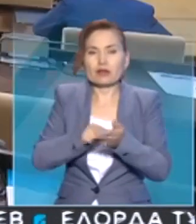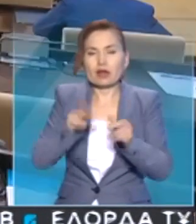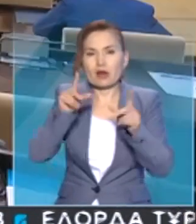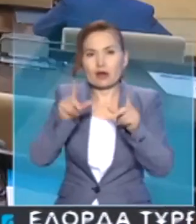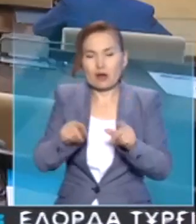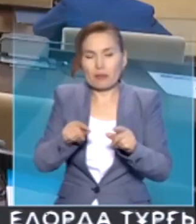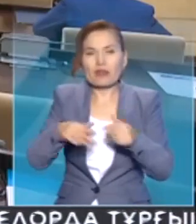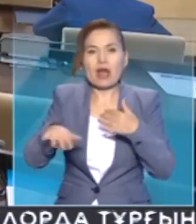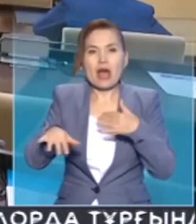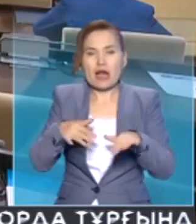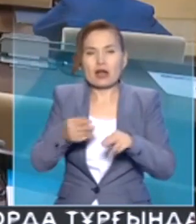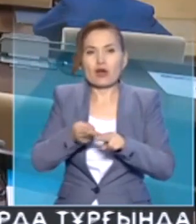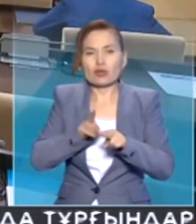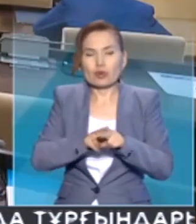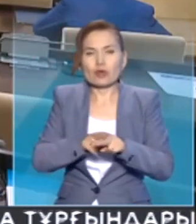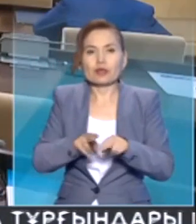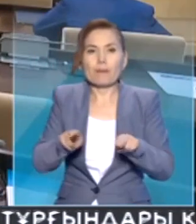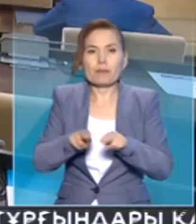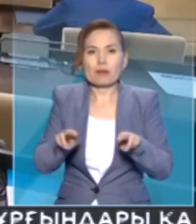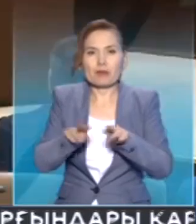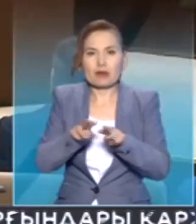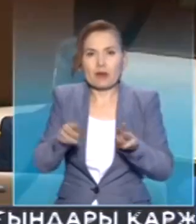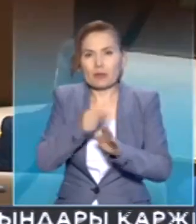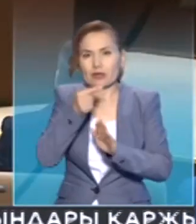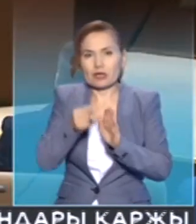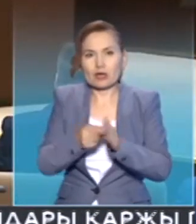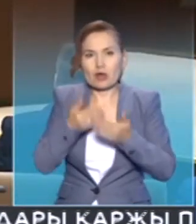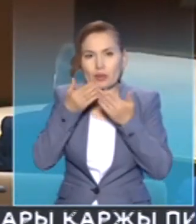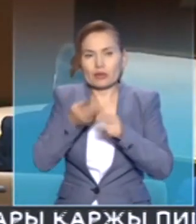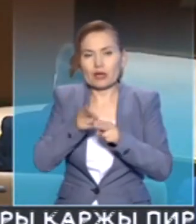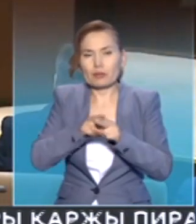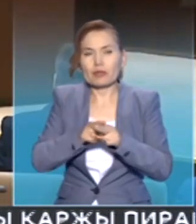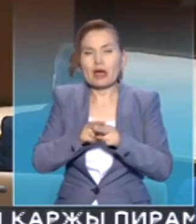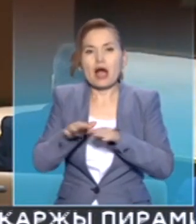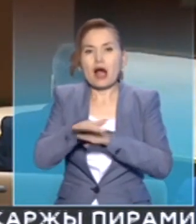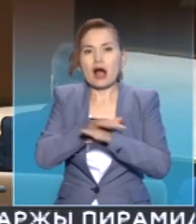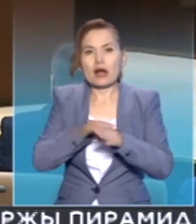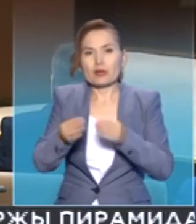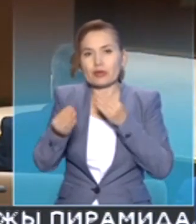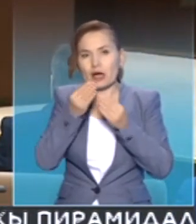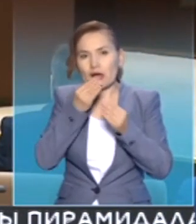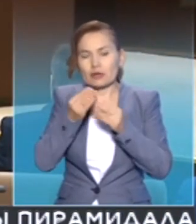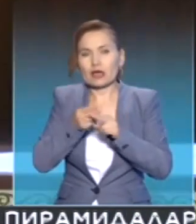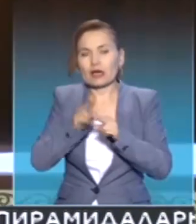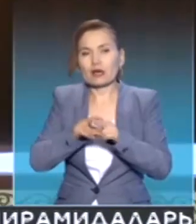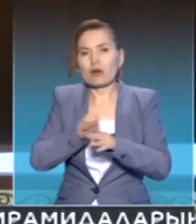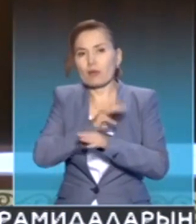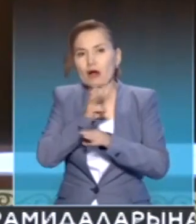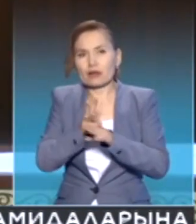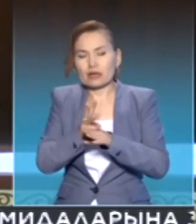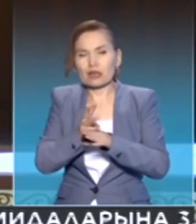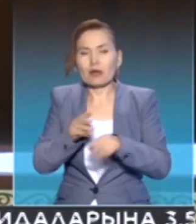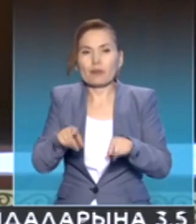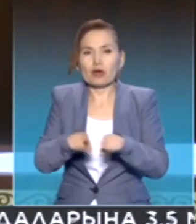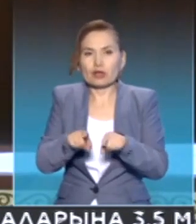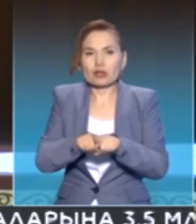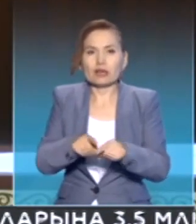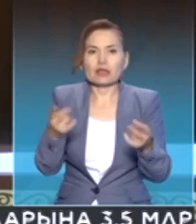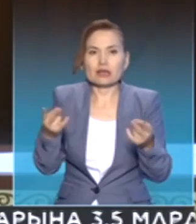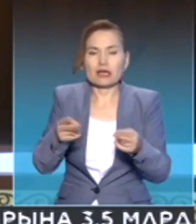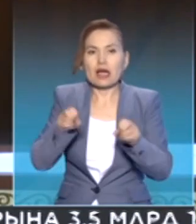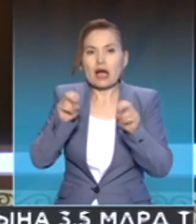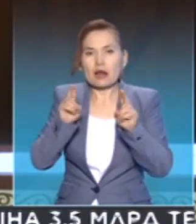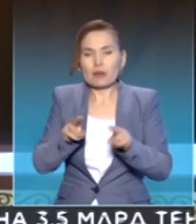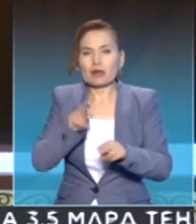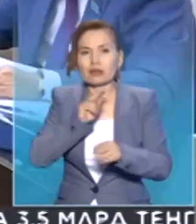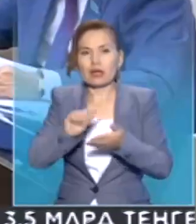әлсіз. Сенаторлар осыған орай премьер-министрге сауал жолдады. Алдымен халықтың азық-түлік тұтыну көлемін анықтайтын тәсіл керек. Арнайы